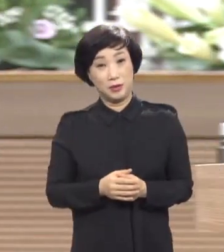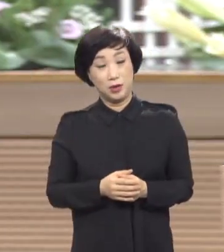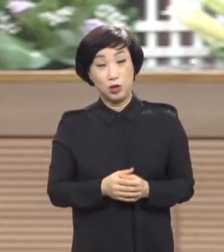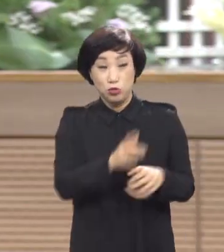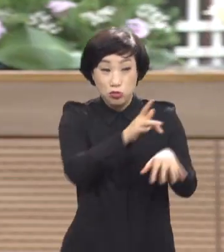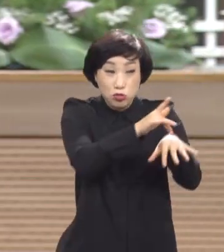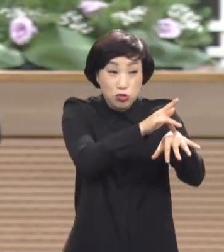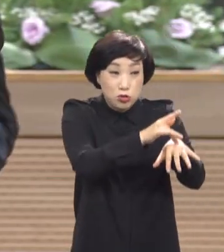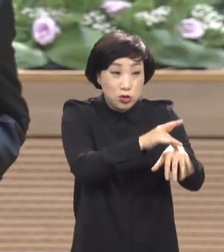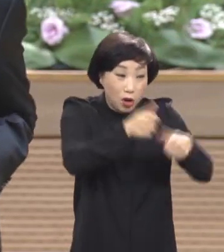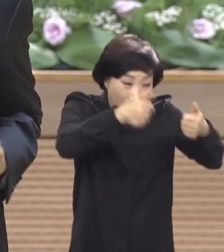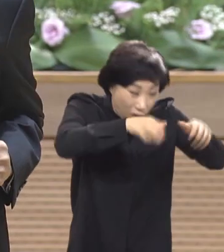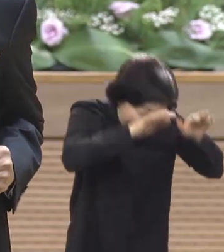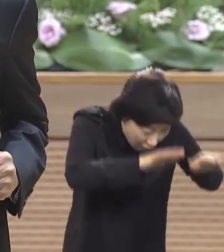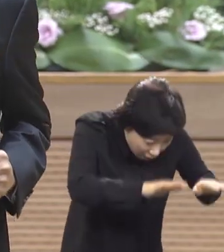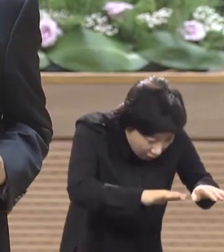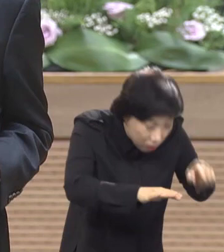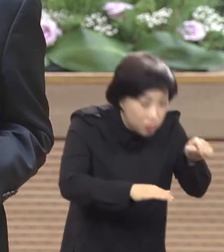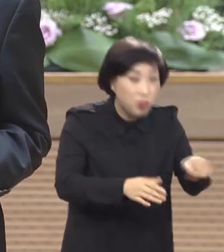귀신이 받는 것은